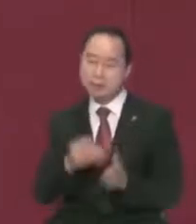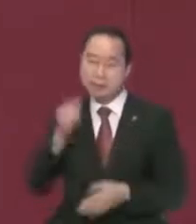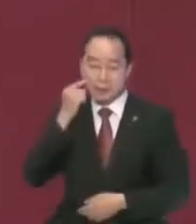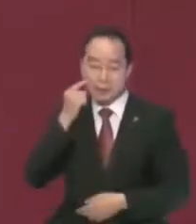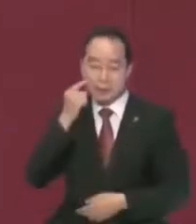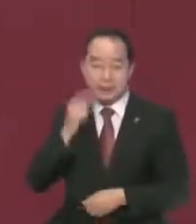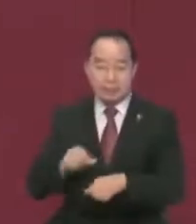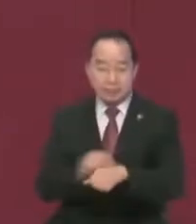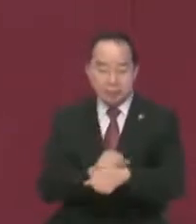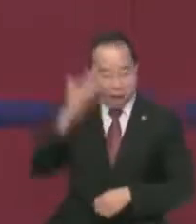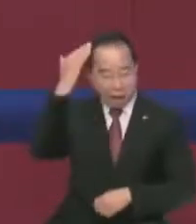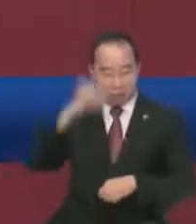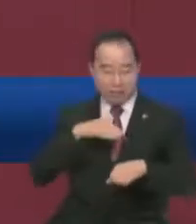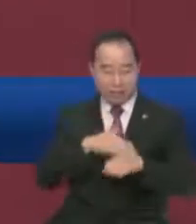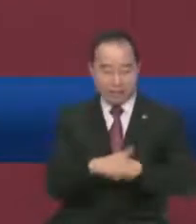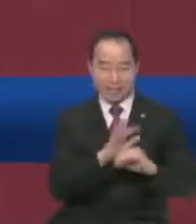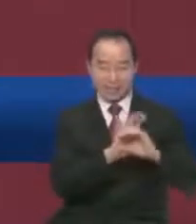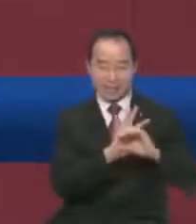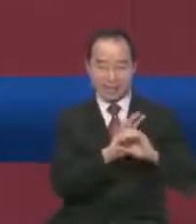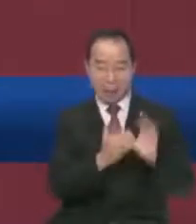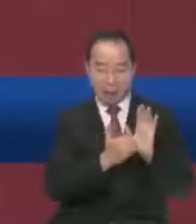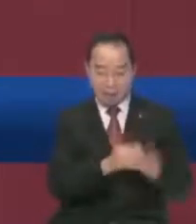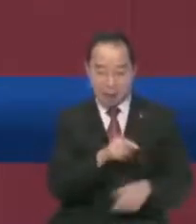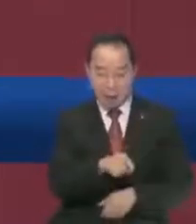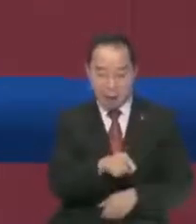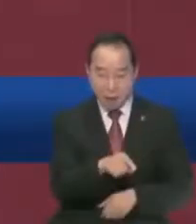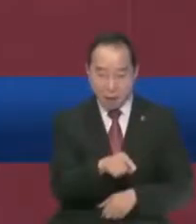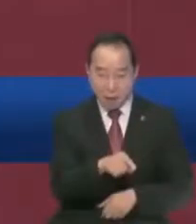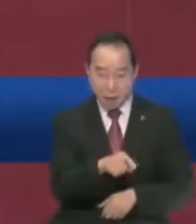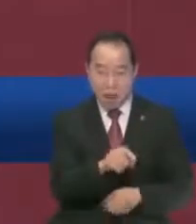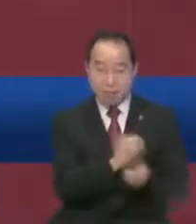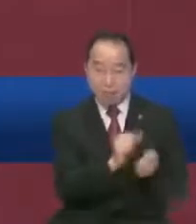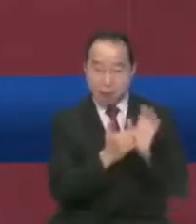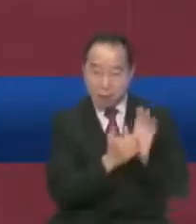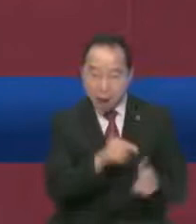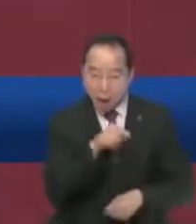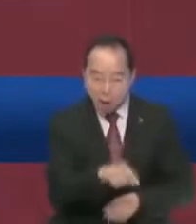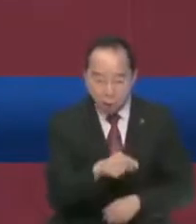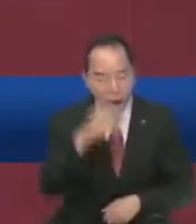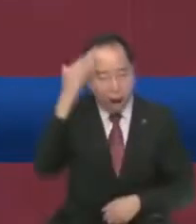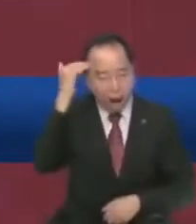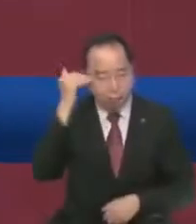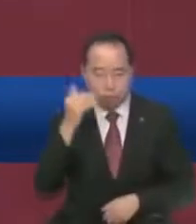특히 K-방역은 한국 바이오 헬스의 신뢰를 높였습니다.